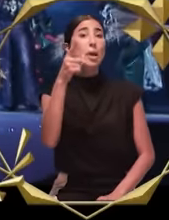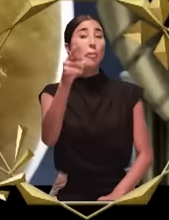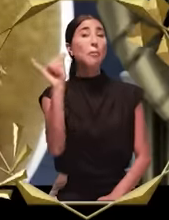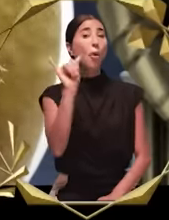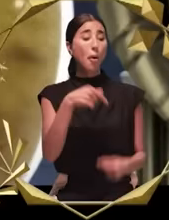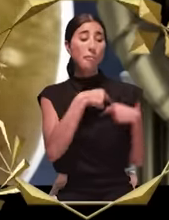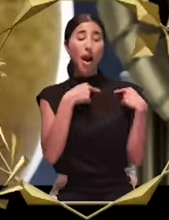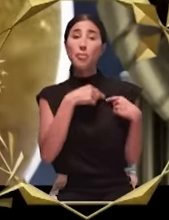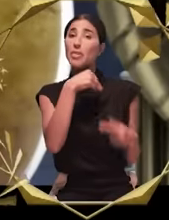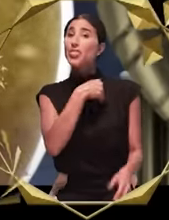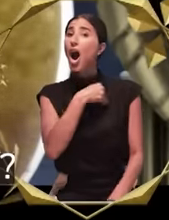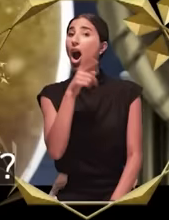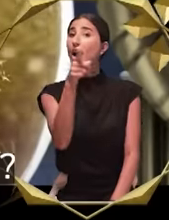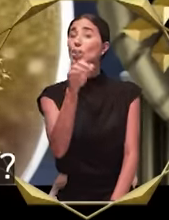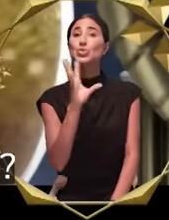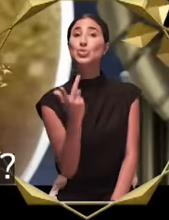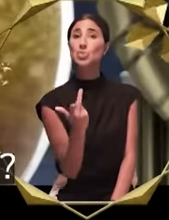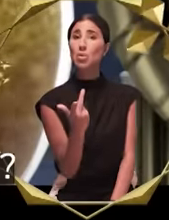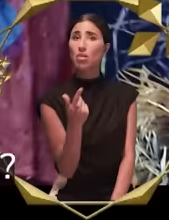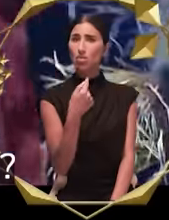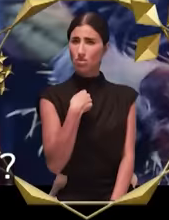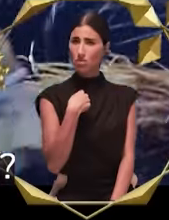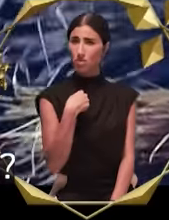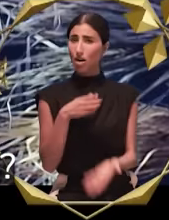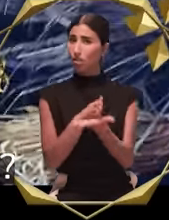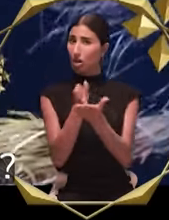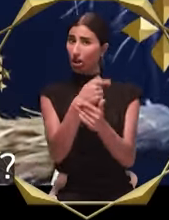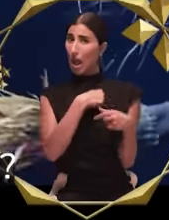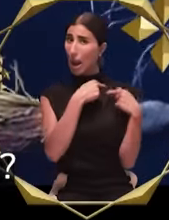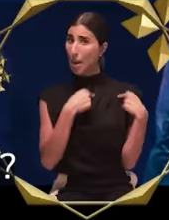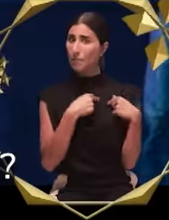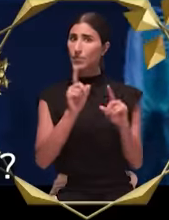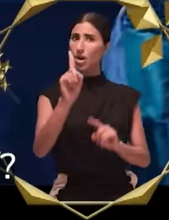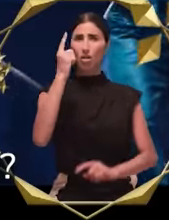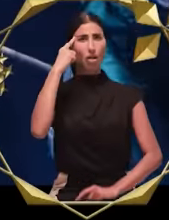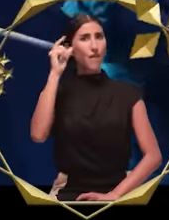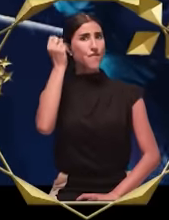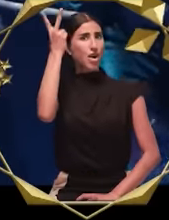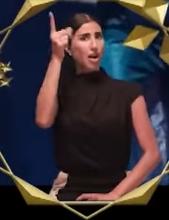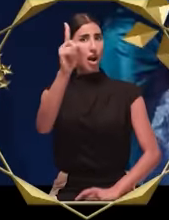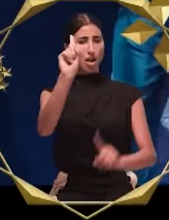عقل النفس أتعنينا أتبع See